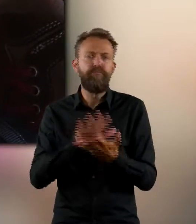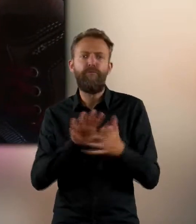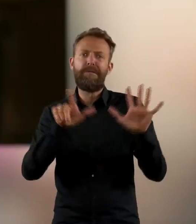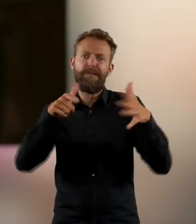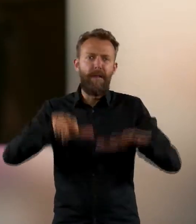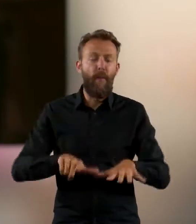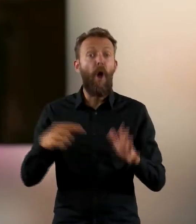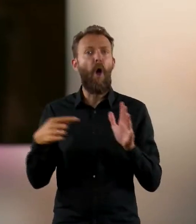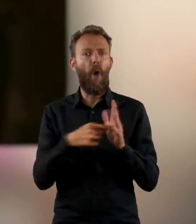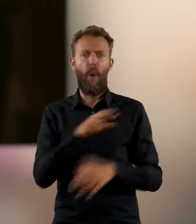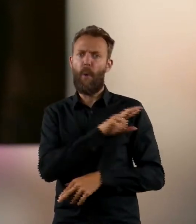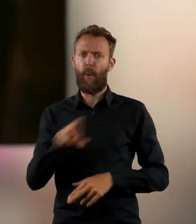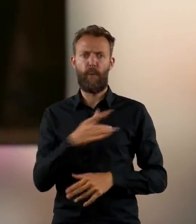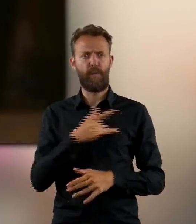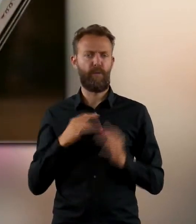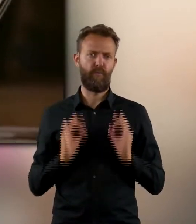s'est rétabli.